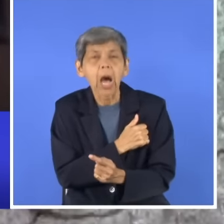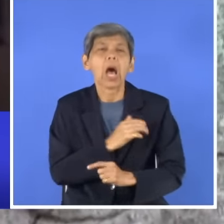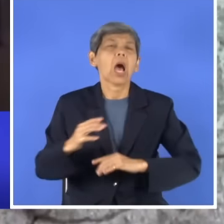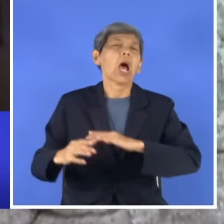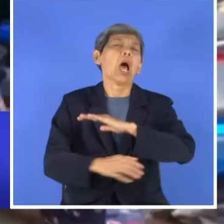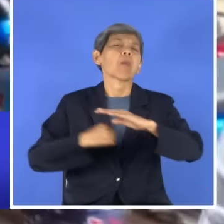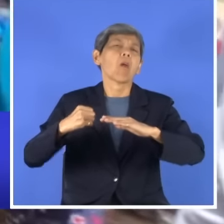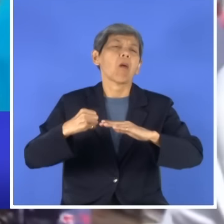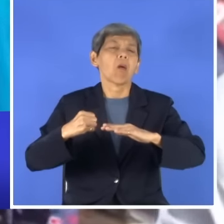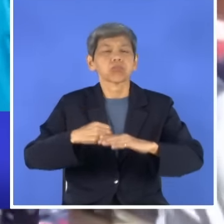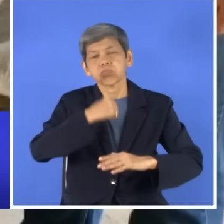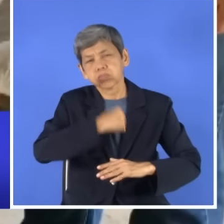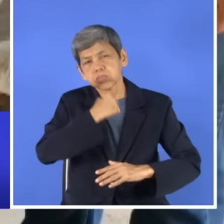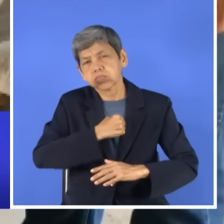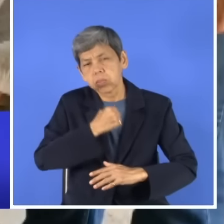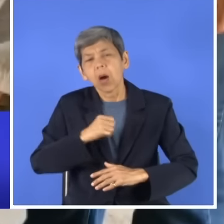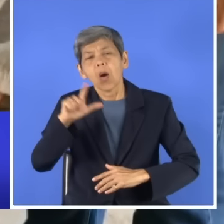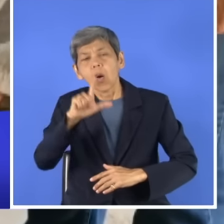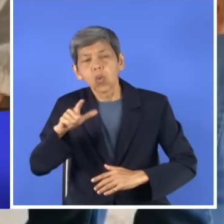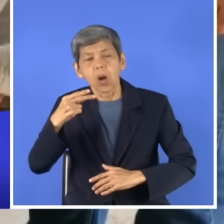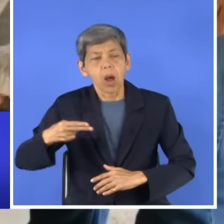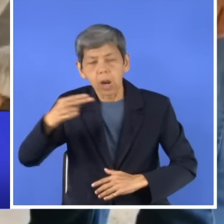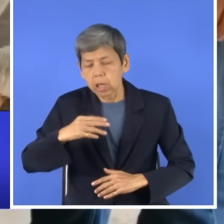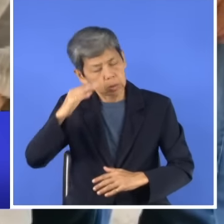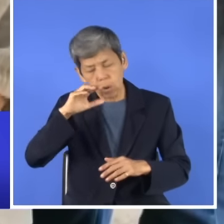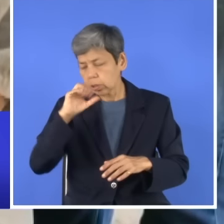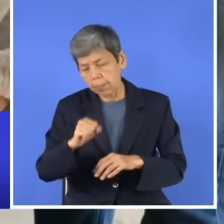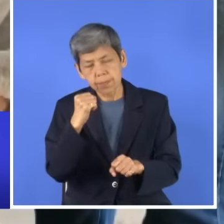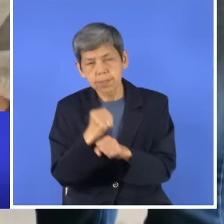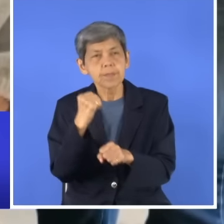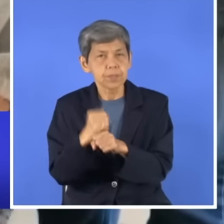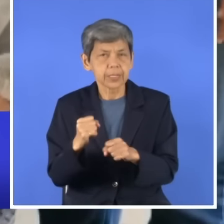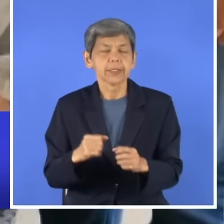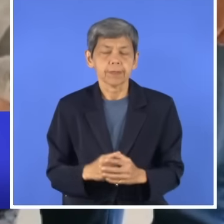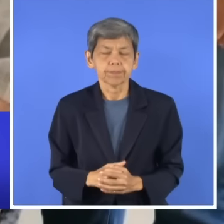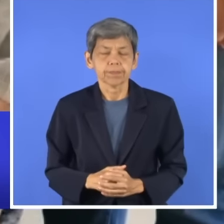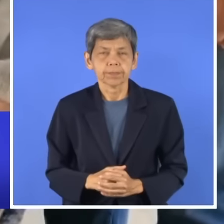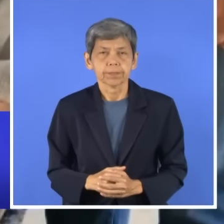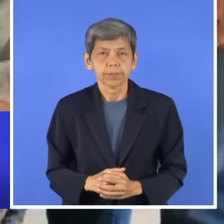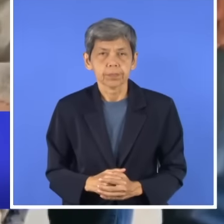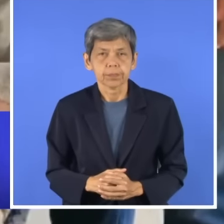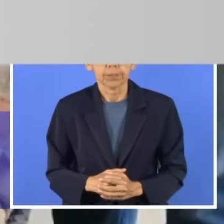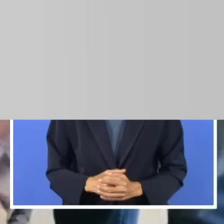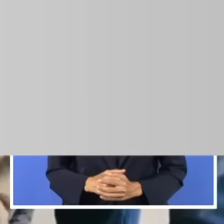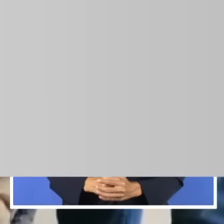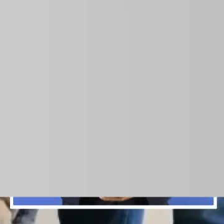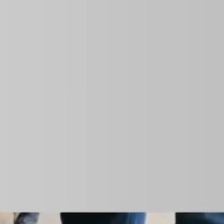านะครับลุงกับหลานนะครับเนี่ยก็ถูกตำรวจเอาตัวไปดำเนินคดีตามกฎหมายกันต่อไปครับ ค่ะ